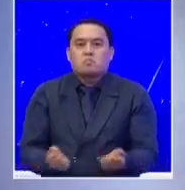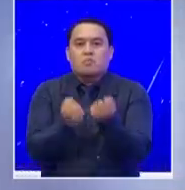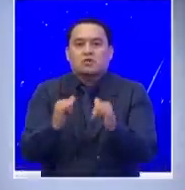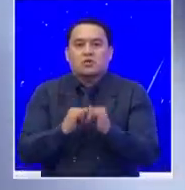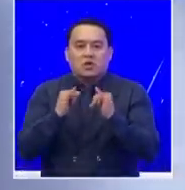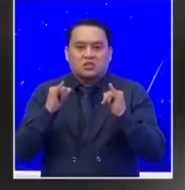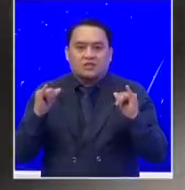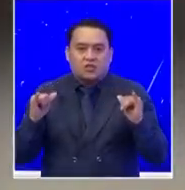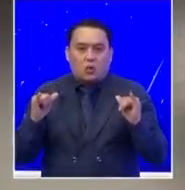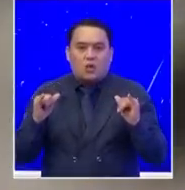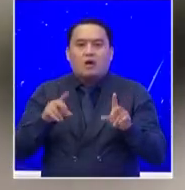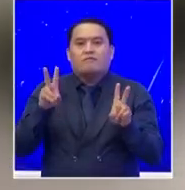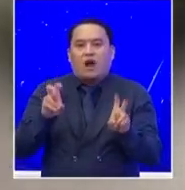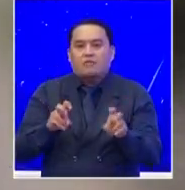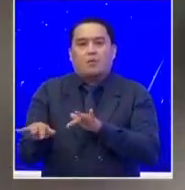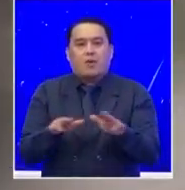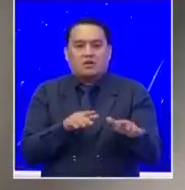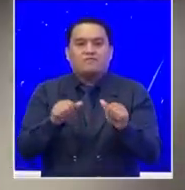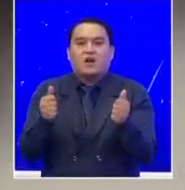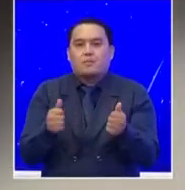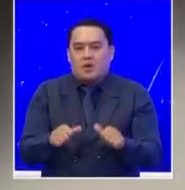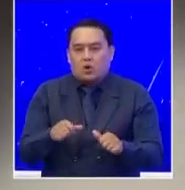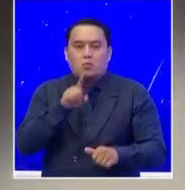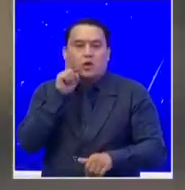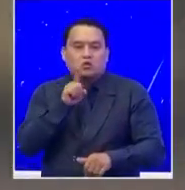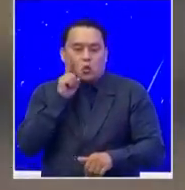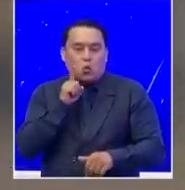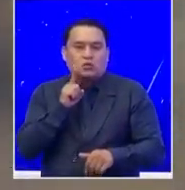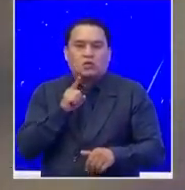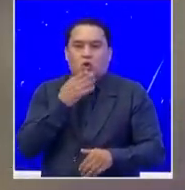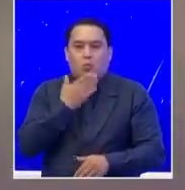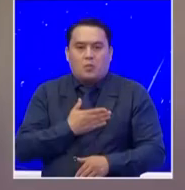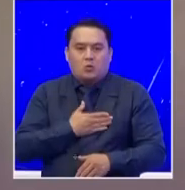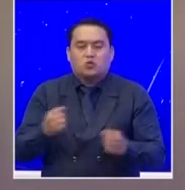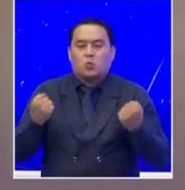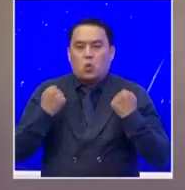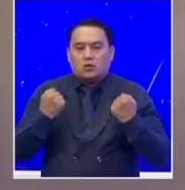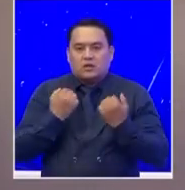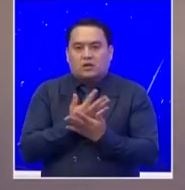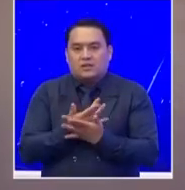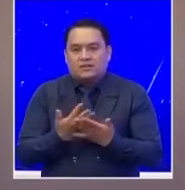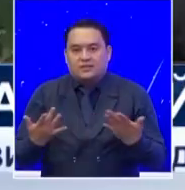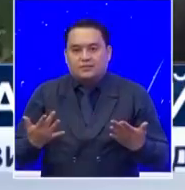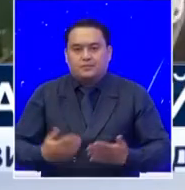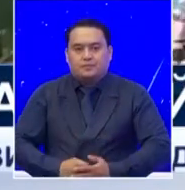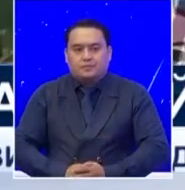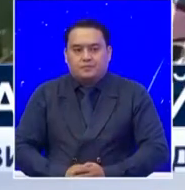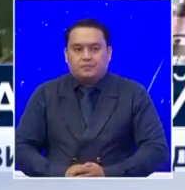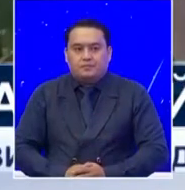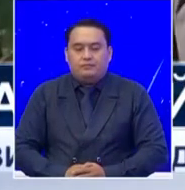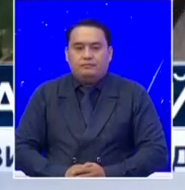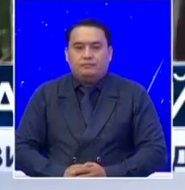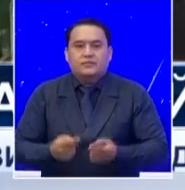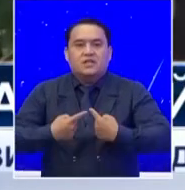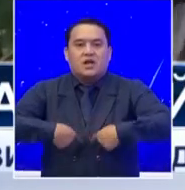развитии скейтбординга. В рамках мероприятия сформированы и подростковые секции полюбившегося вида спорта. От имени